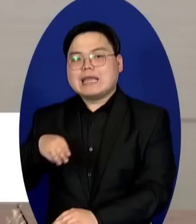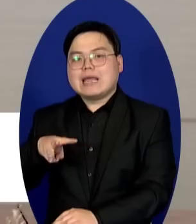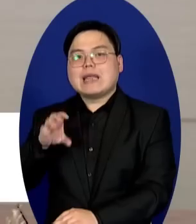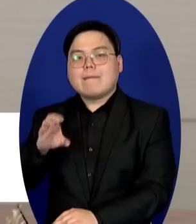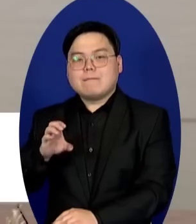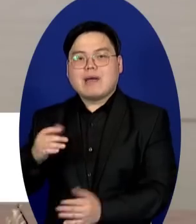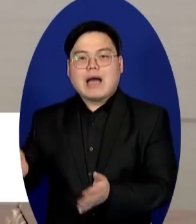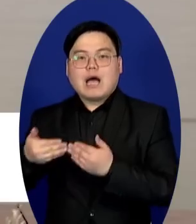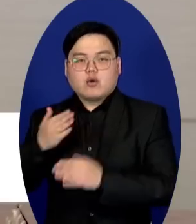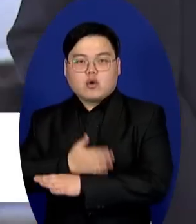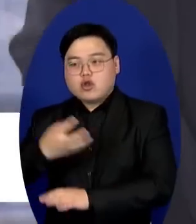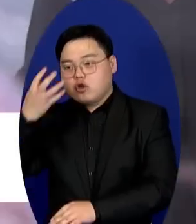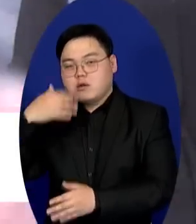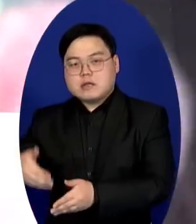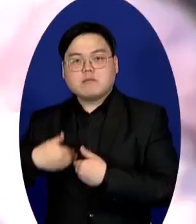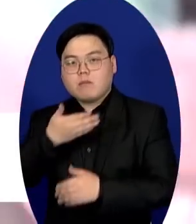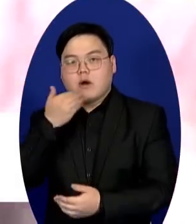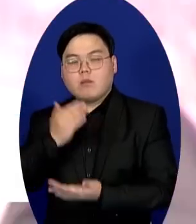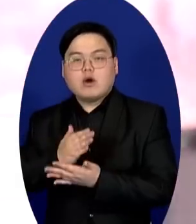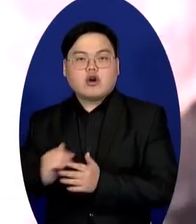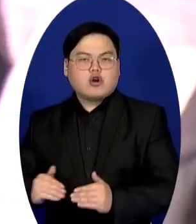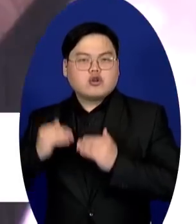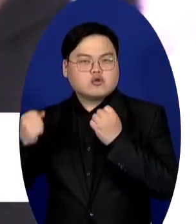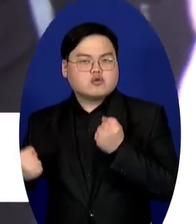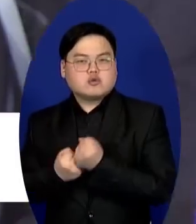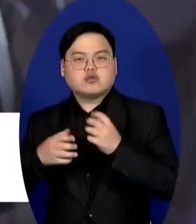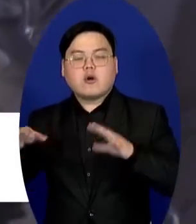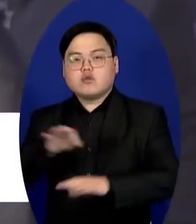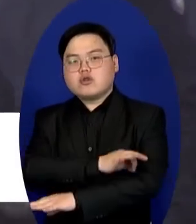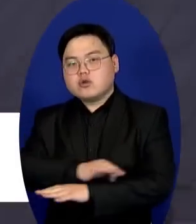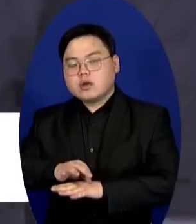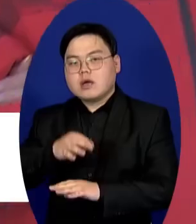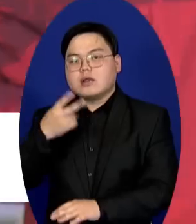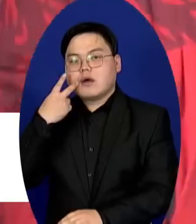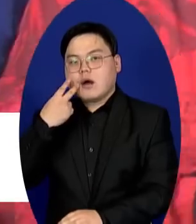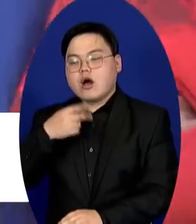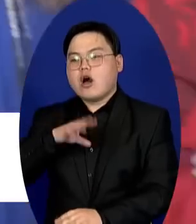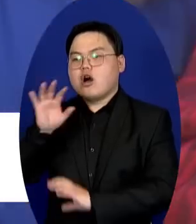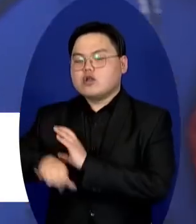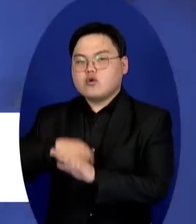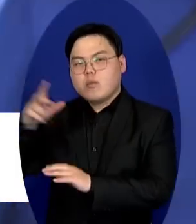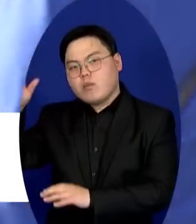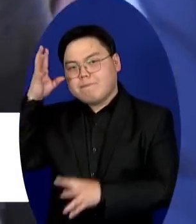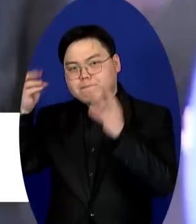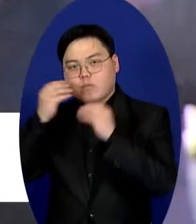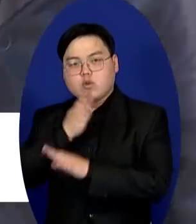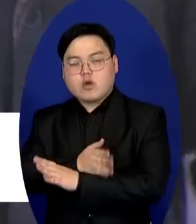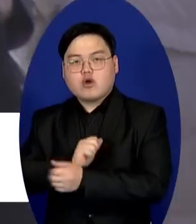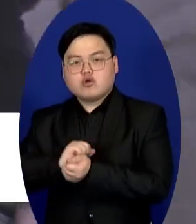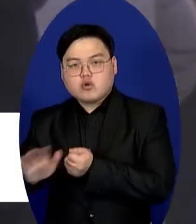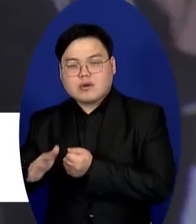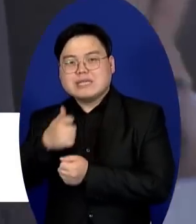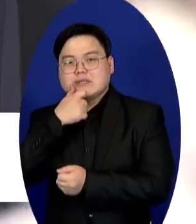хаагдсан. Төрөөс биднийг дэмжихгүй байна. Хөгжлийн хөшүүрэг томоохон төсөлд ихэвчлэн гадаадад боловсрал эзэмшсэн эсвэл гадаадын